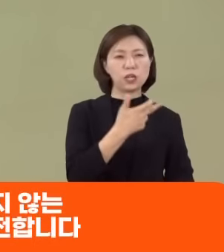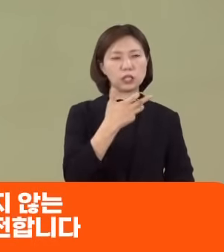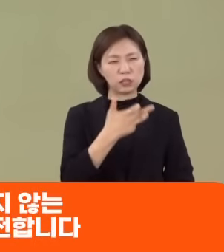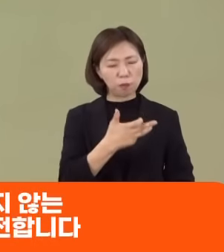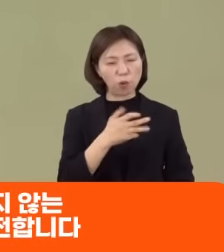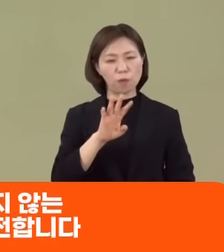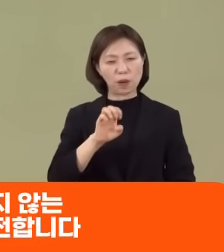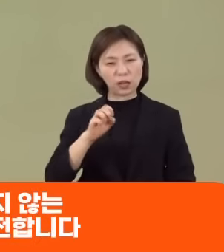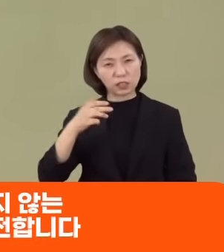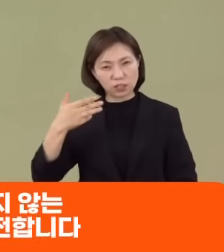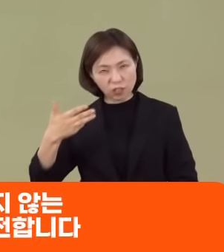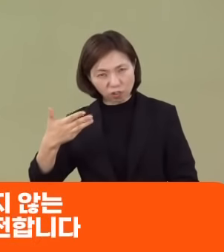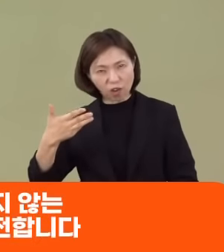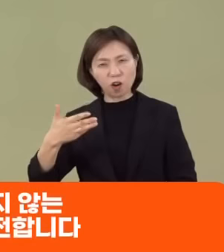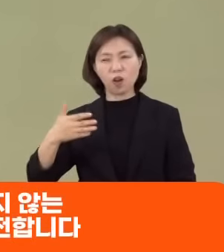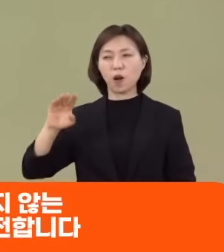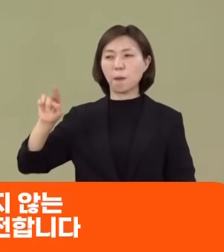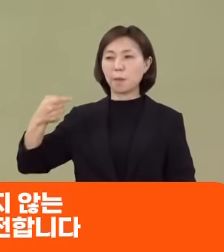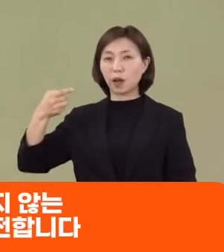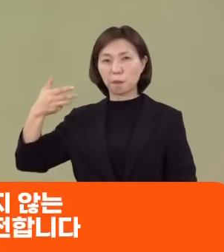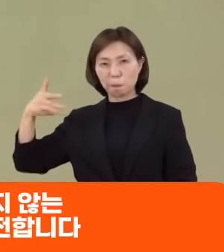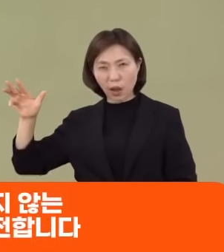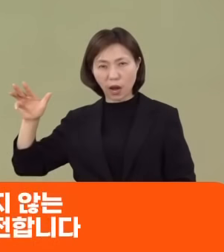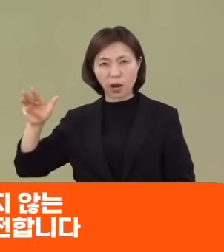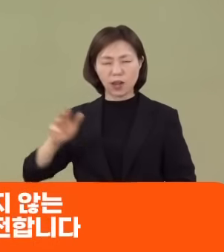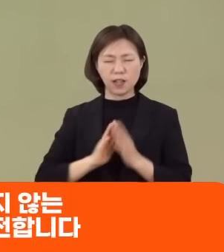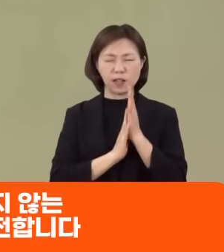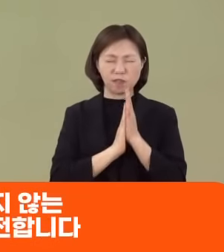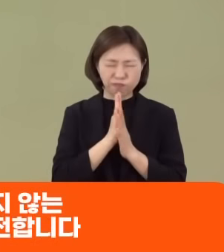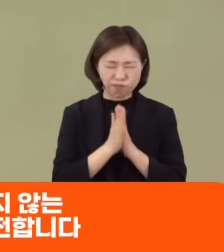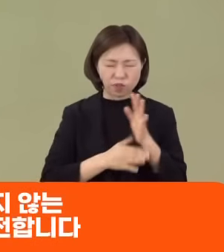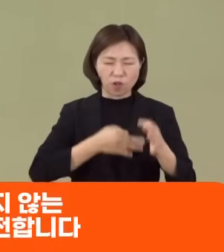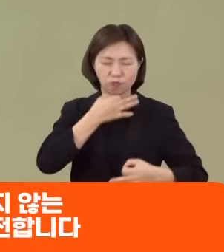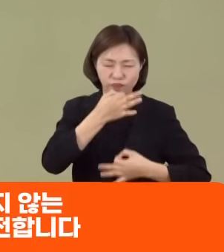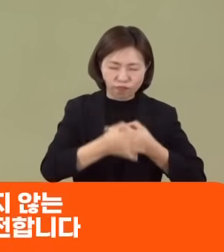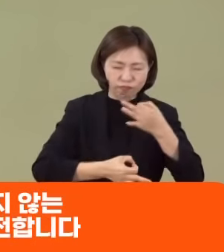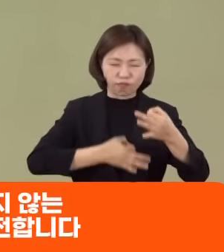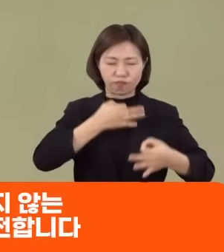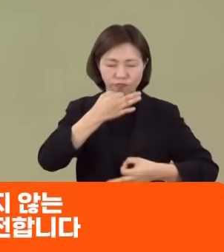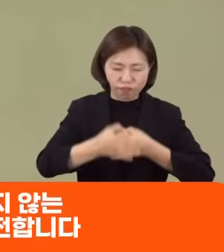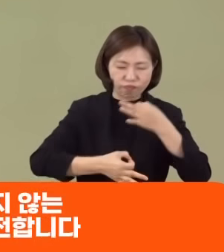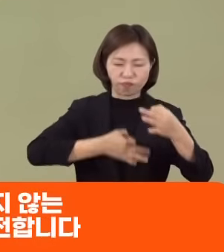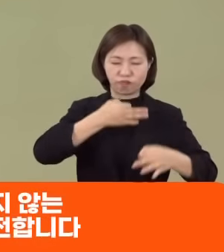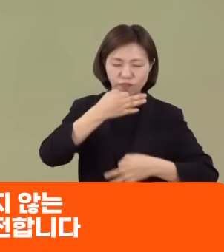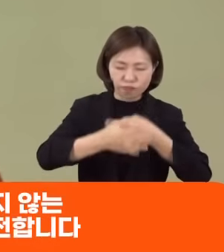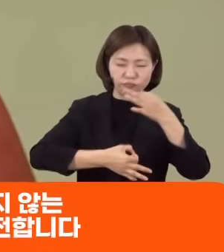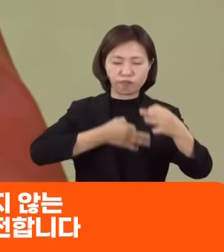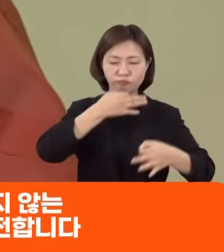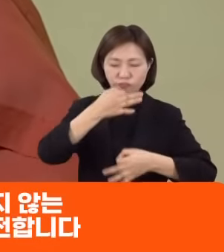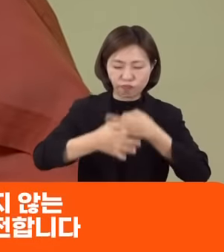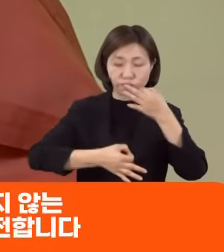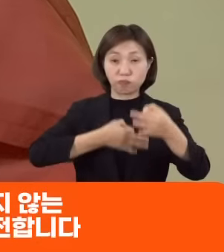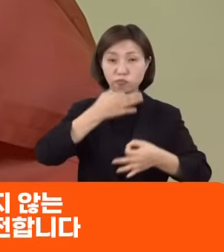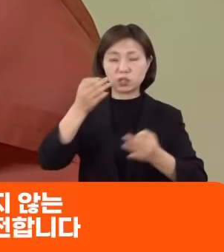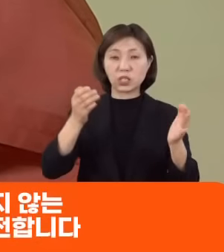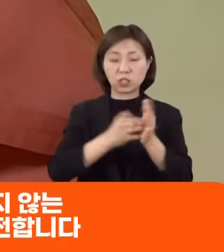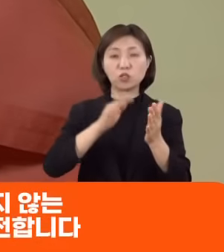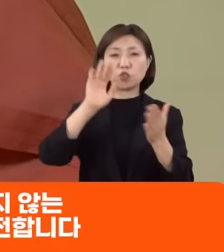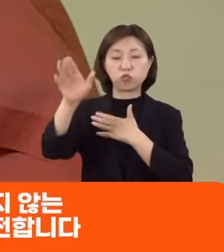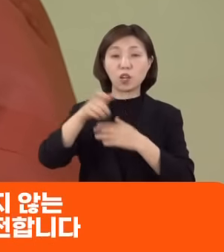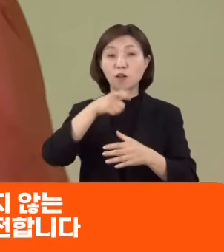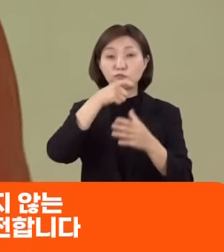108번 등등 간절하게 신묘장구 대달 하늘를 외운 뒤에 스스로